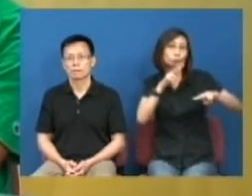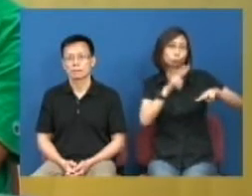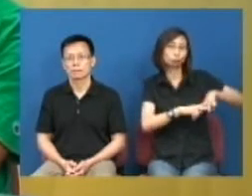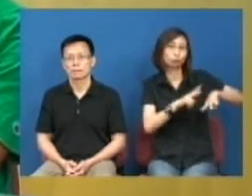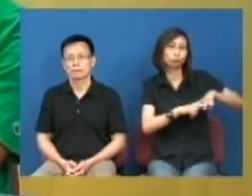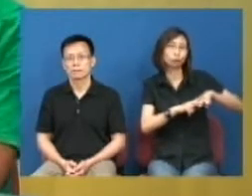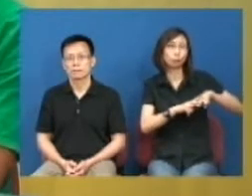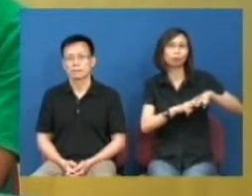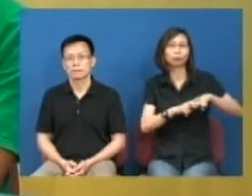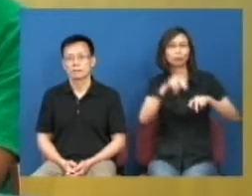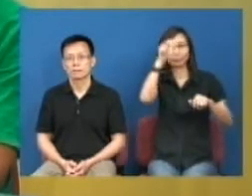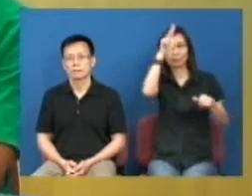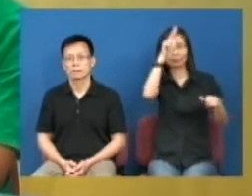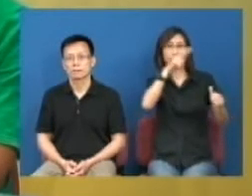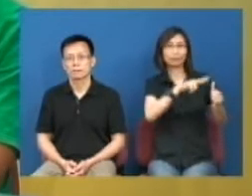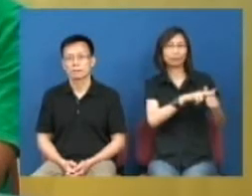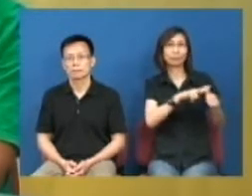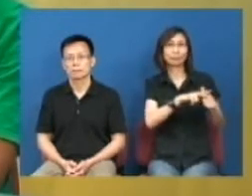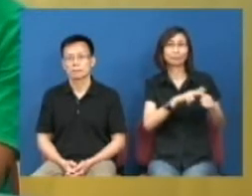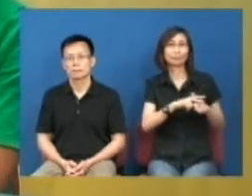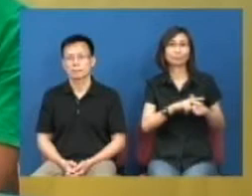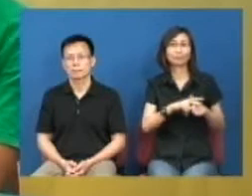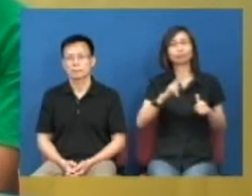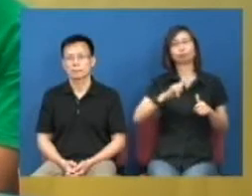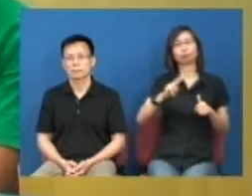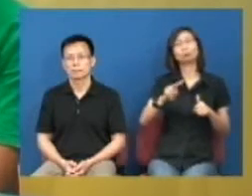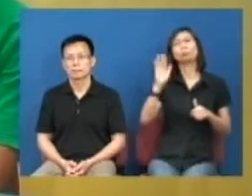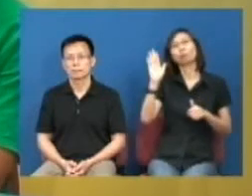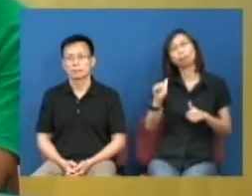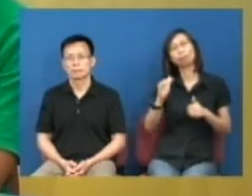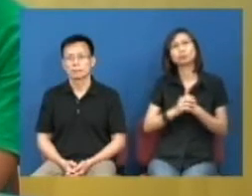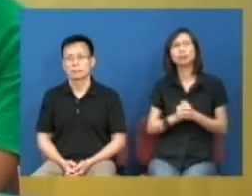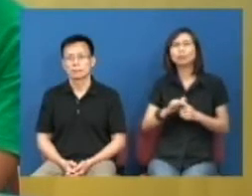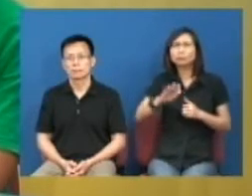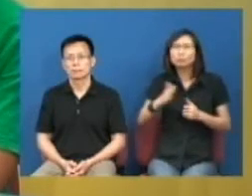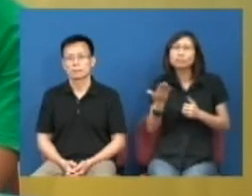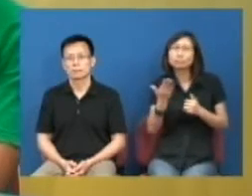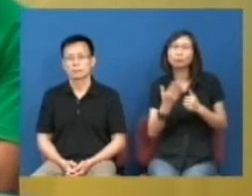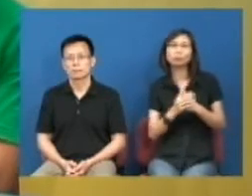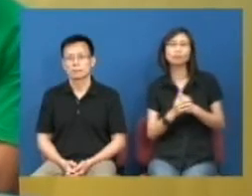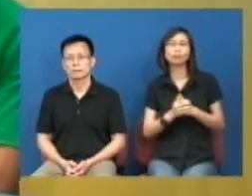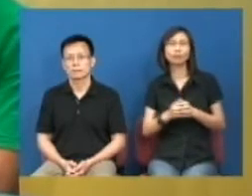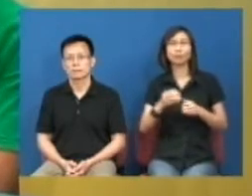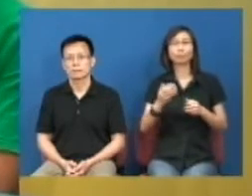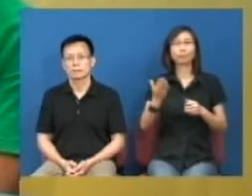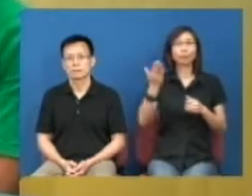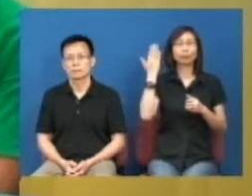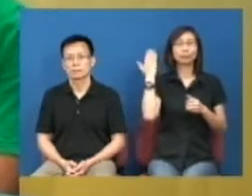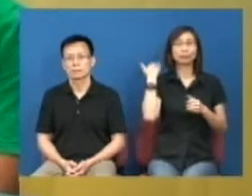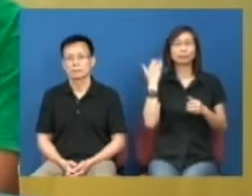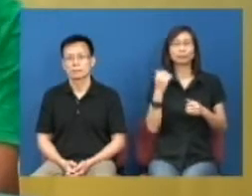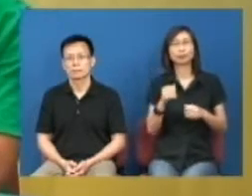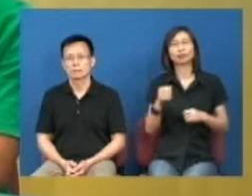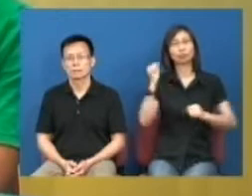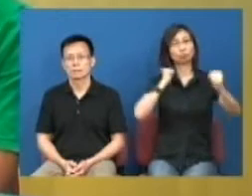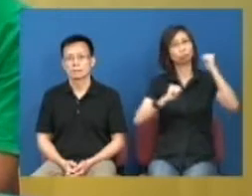政治意識可以畫上等號。否則嘅話，你夾硬攞一個即係二十世紀初嘅一個政治事件、一個政治嘅運